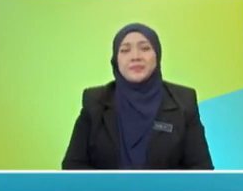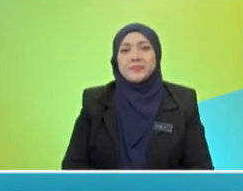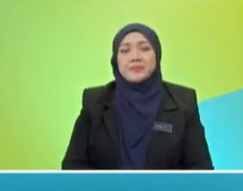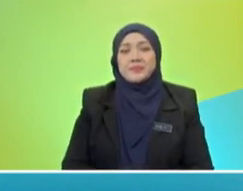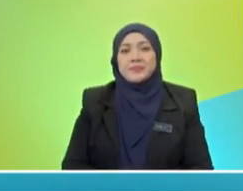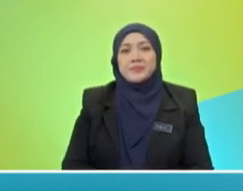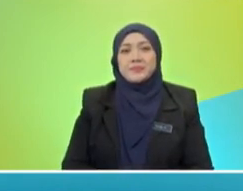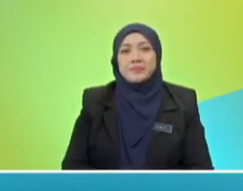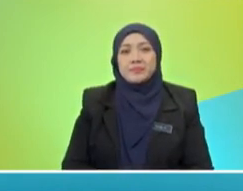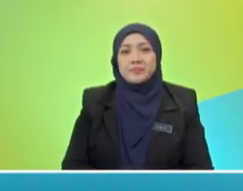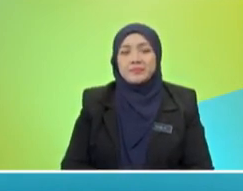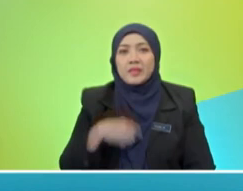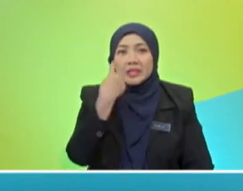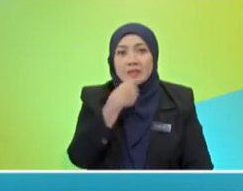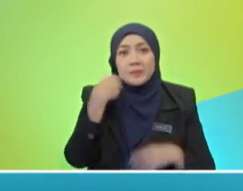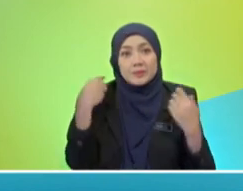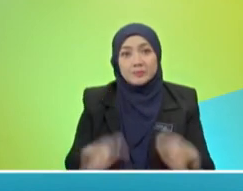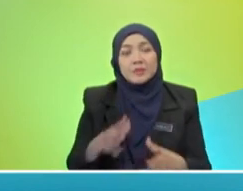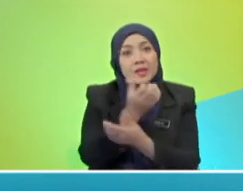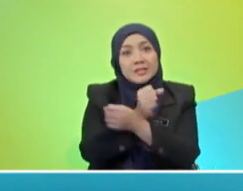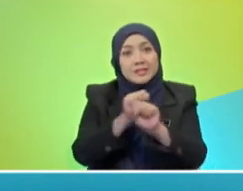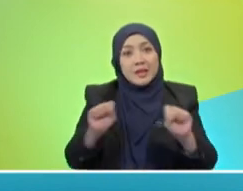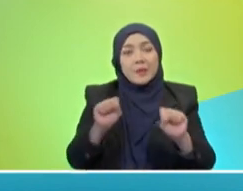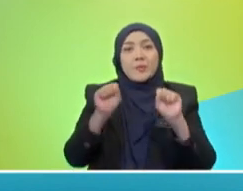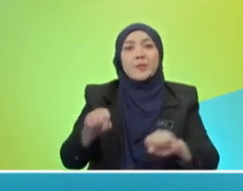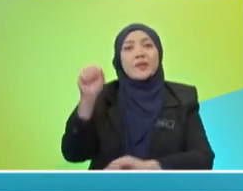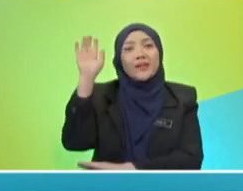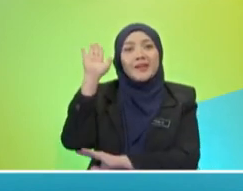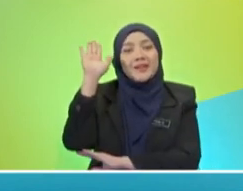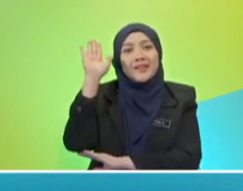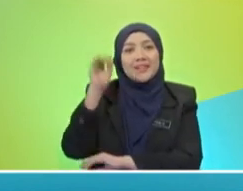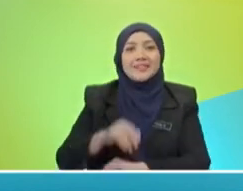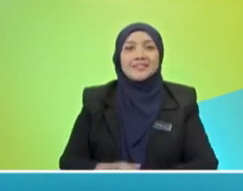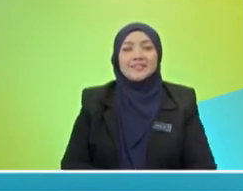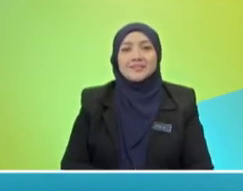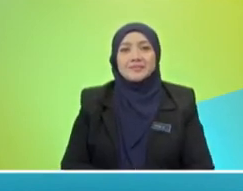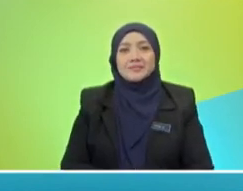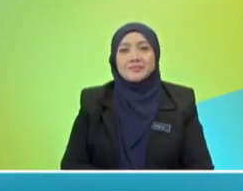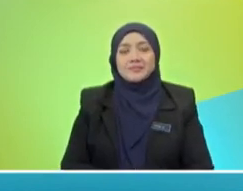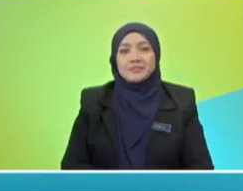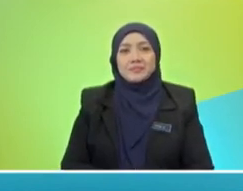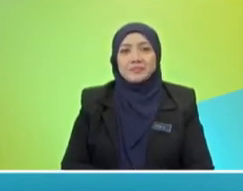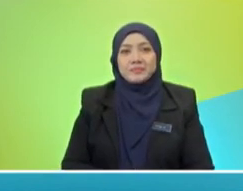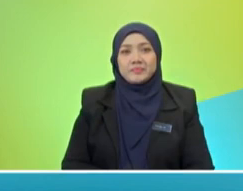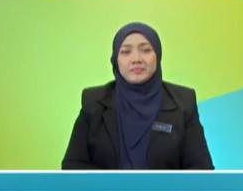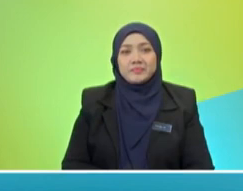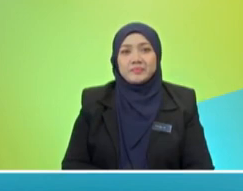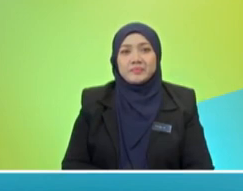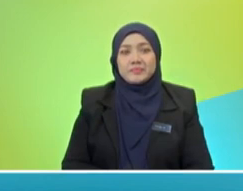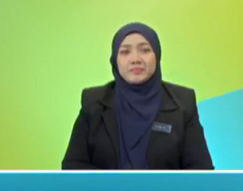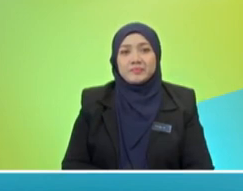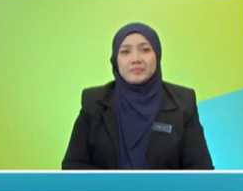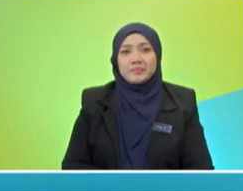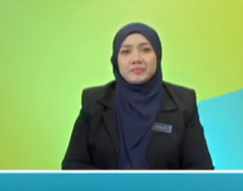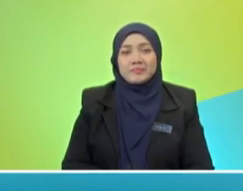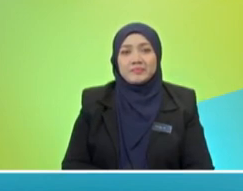sebenarnya. Siapa yang dah siap? Kalau terlihat. Di depan, kita kena potong depan lah, cikgu. Betul. Munzir